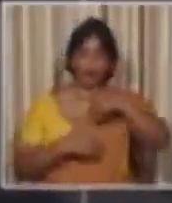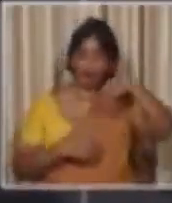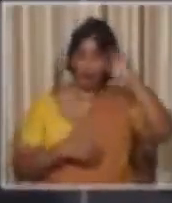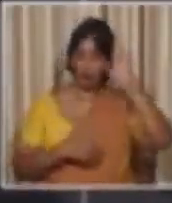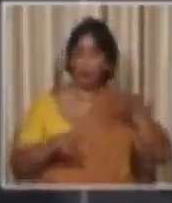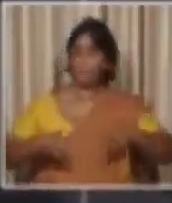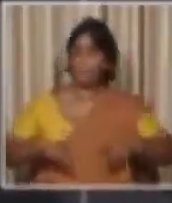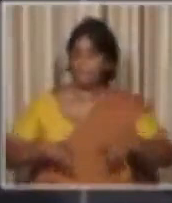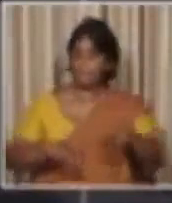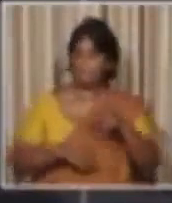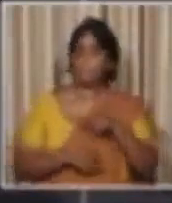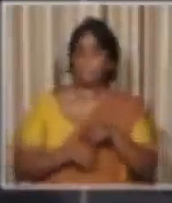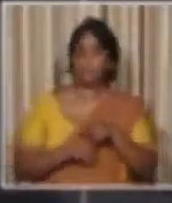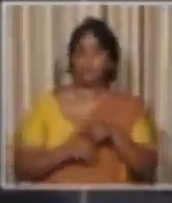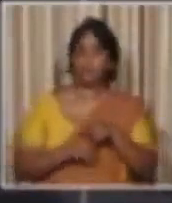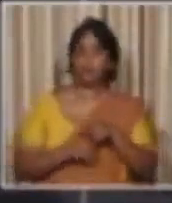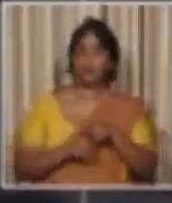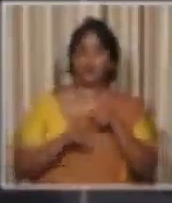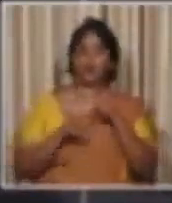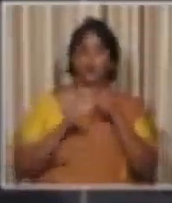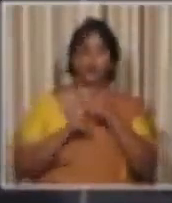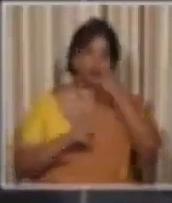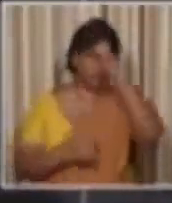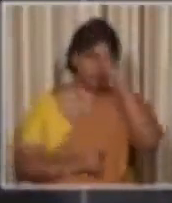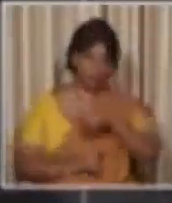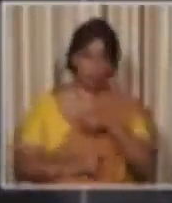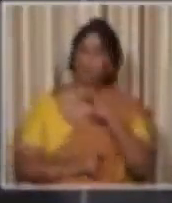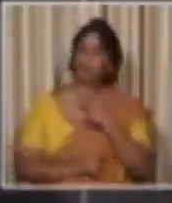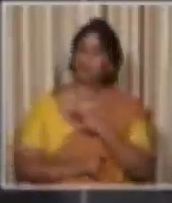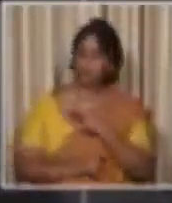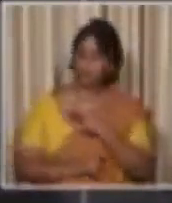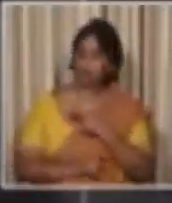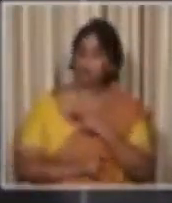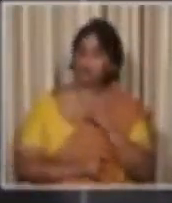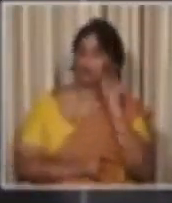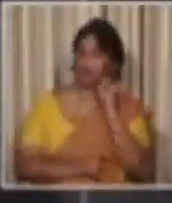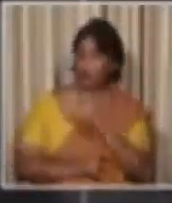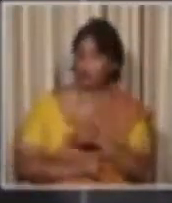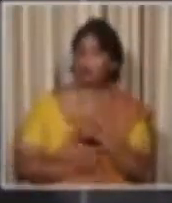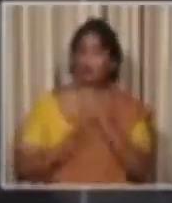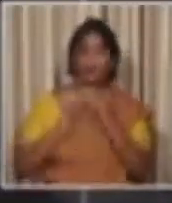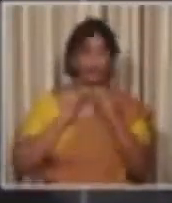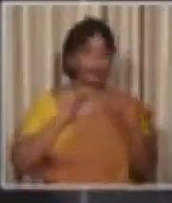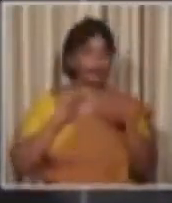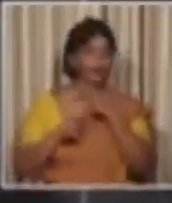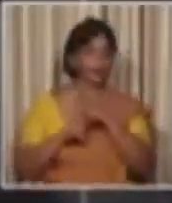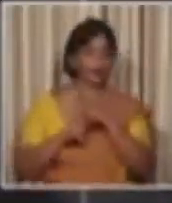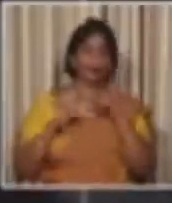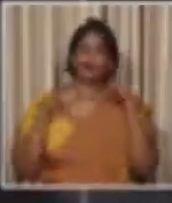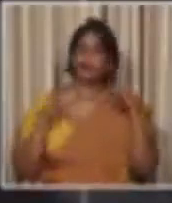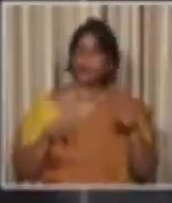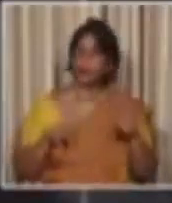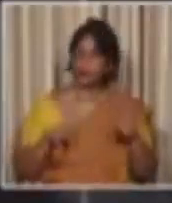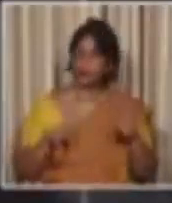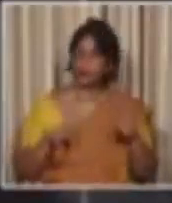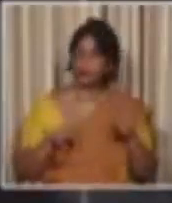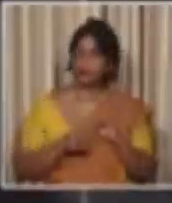ඒ පාර හැදුවේ ඩෝසන් මහතා එයා ඒ නමින් හදාපු මේ ඩෝසන් බංගලාව දැන්